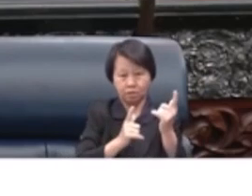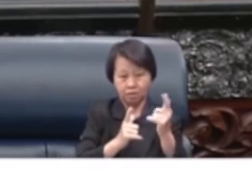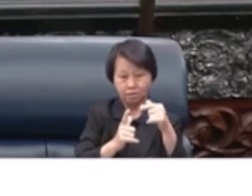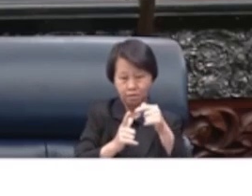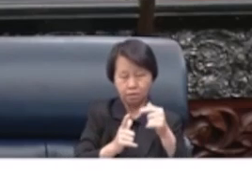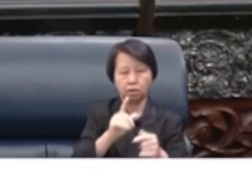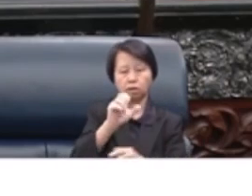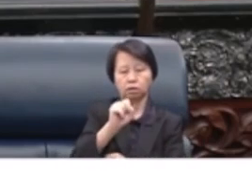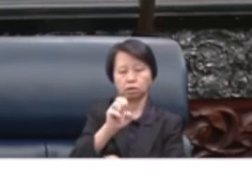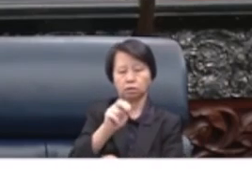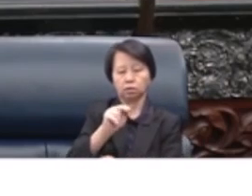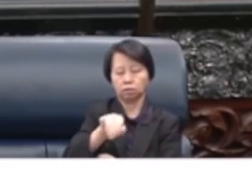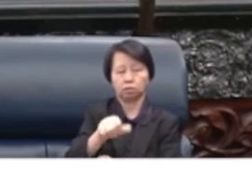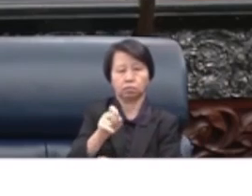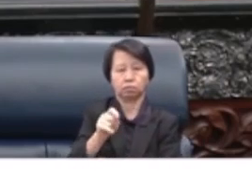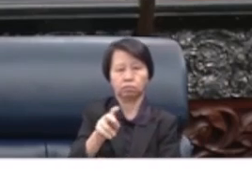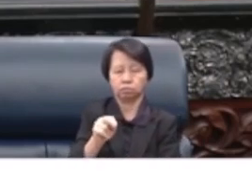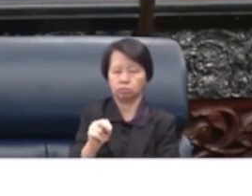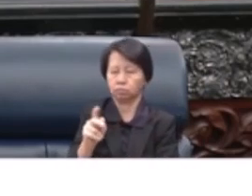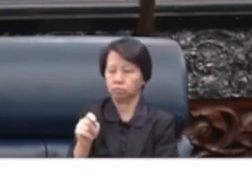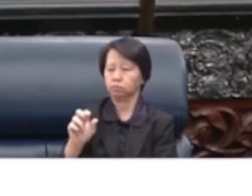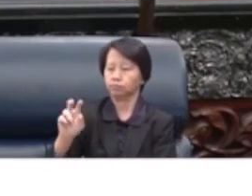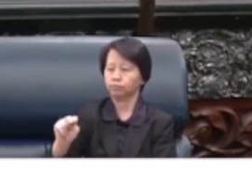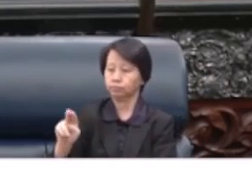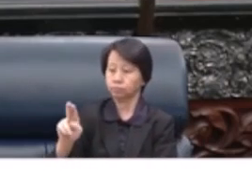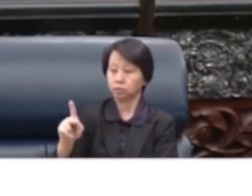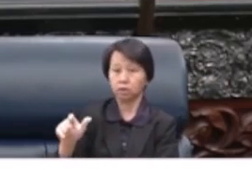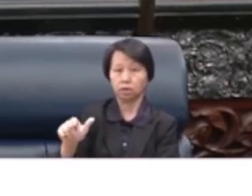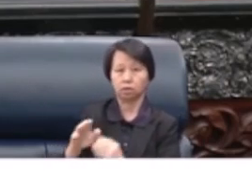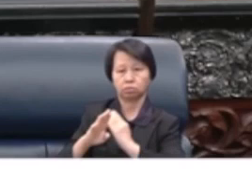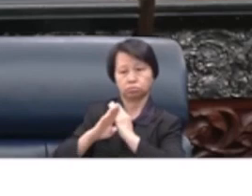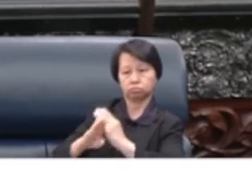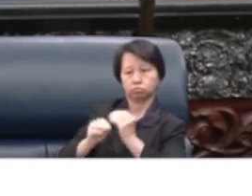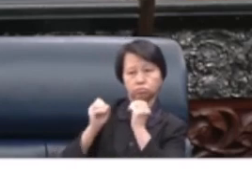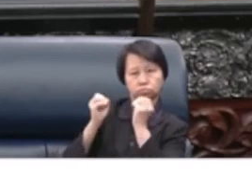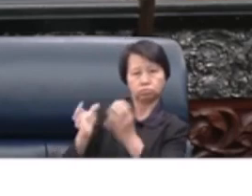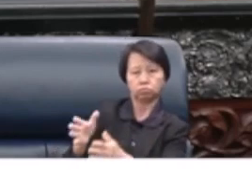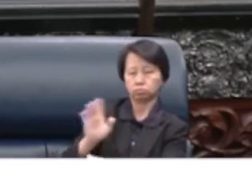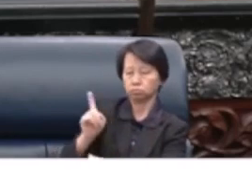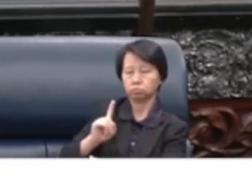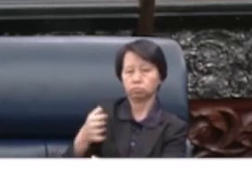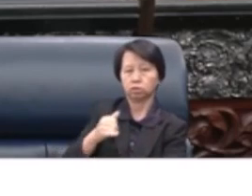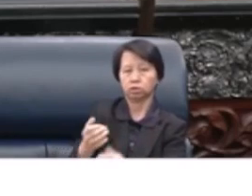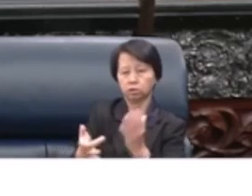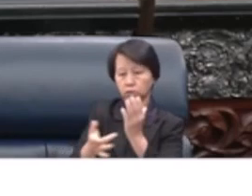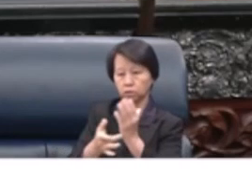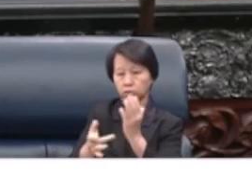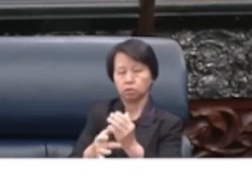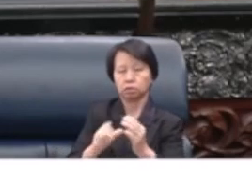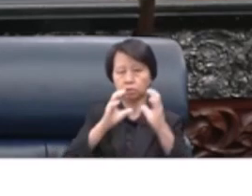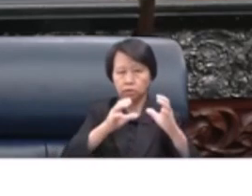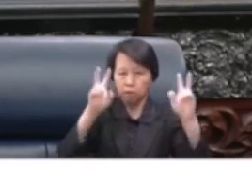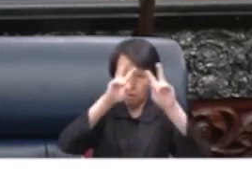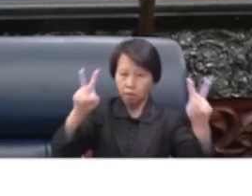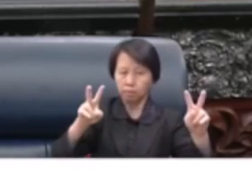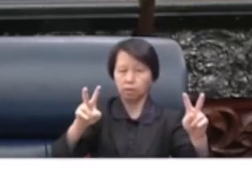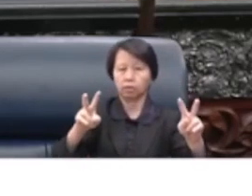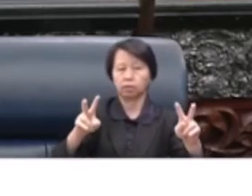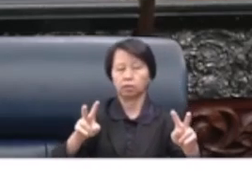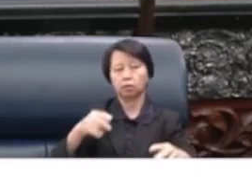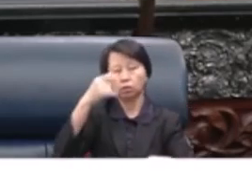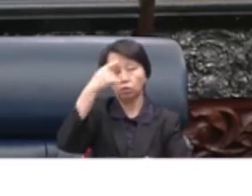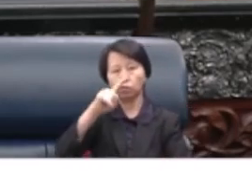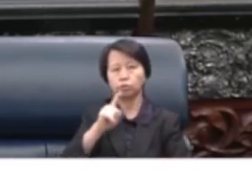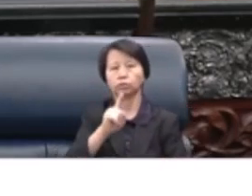nuklear, pencegahan percambahan nuklear dan penggunaan teknologi nuklear secara aman.